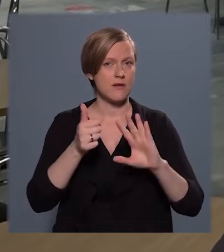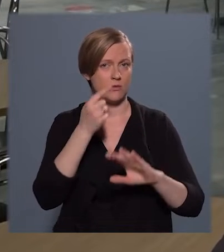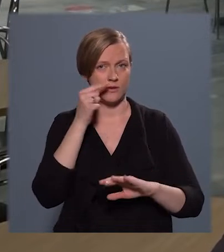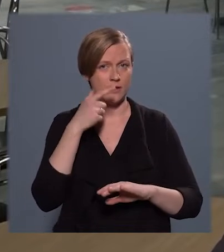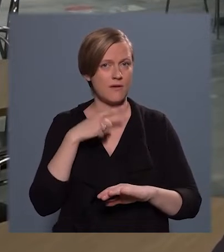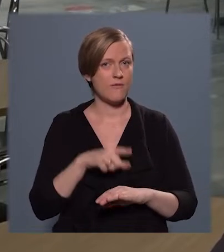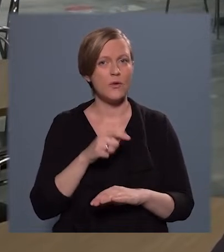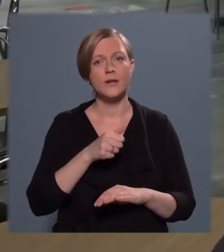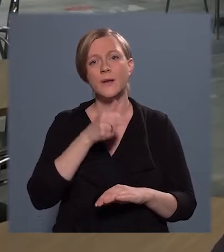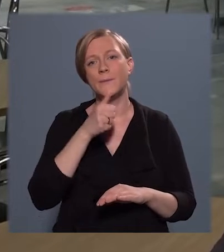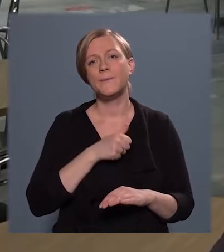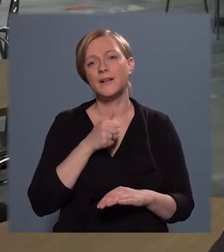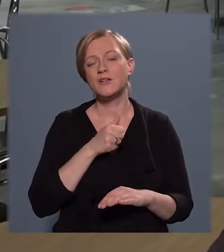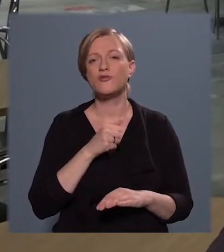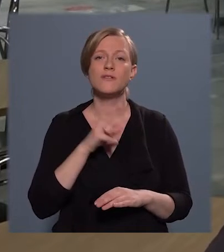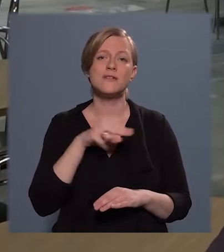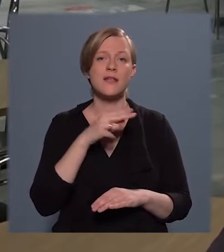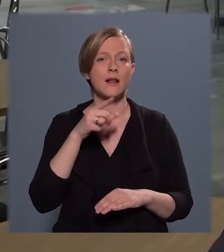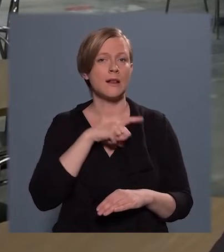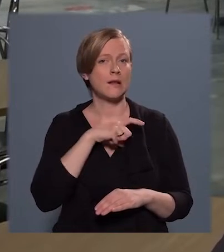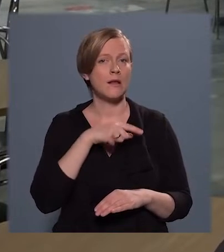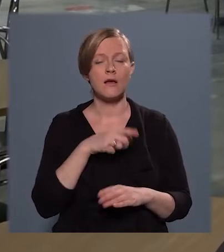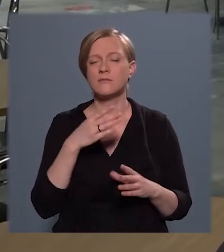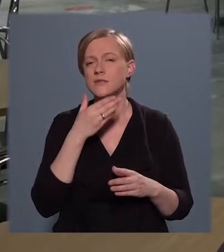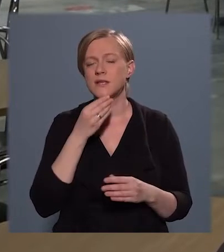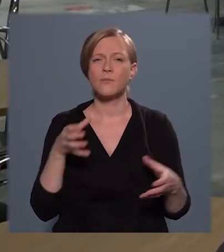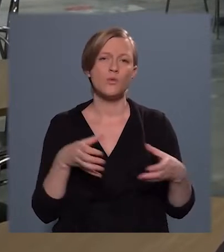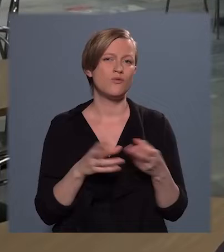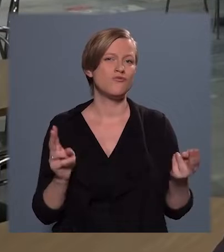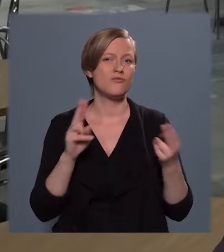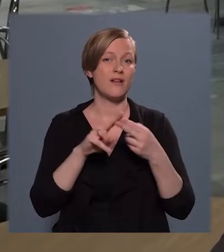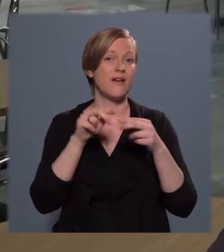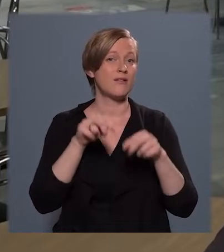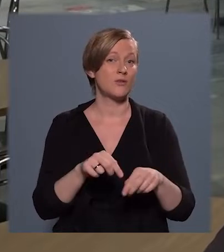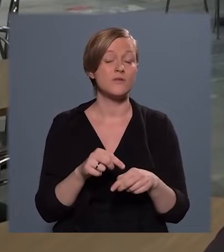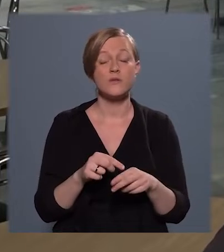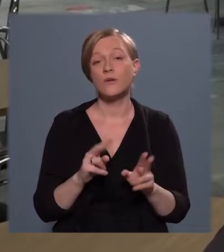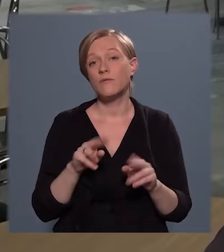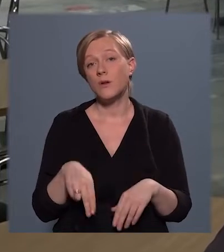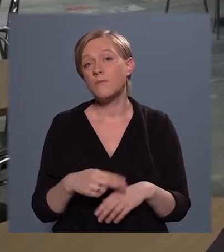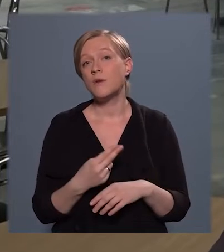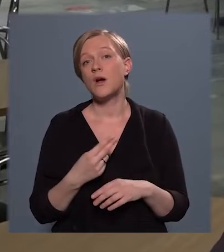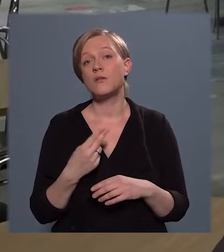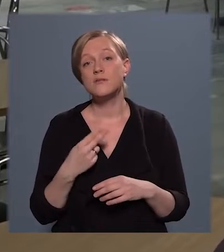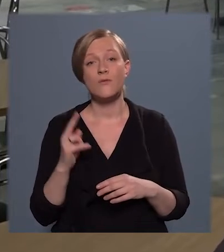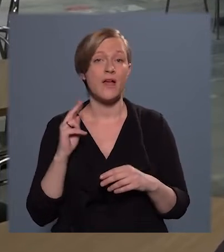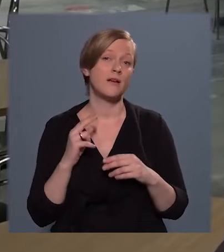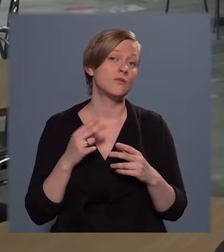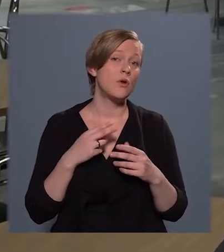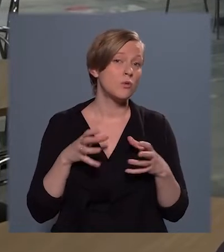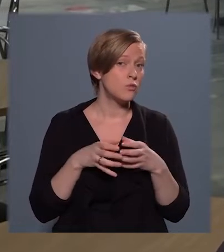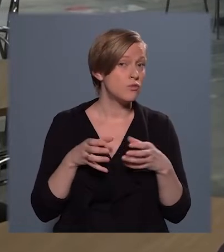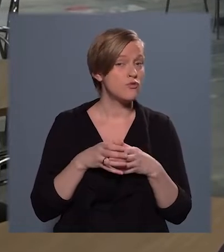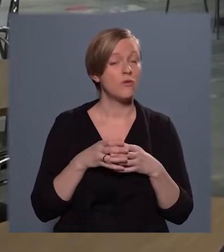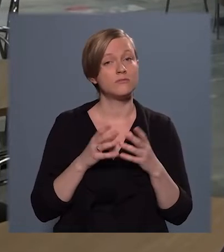16-án Pilisszentléleken egy nagyon szép kórus találkozón, amely tulajdonképpen szlovák kórusok találkozója volt,